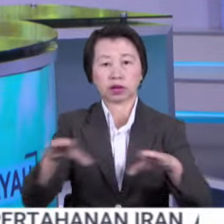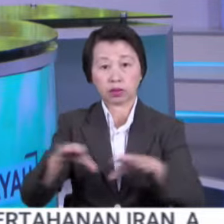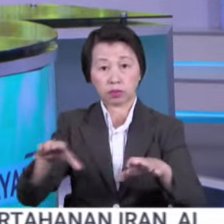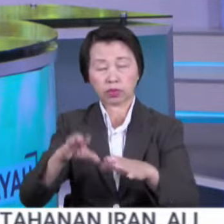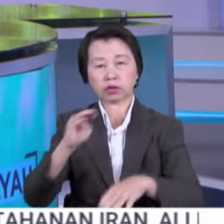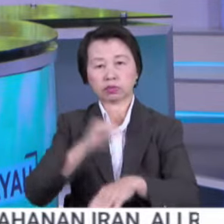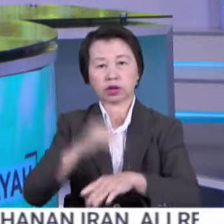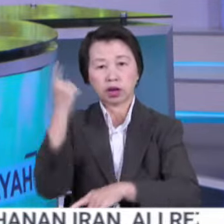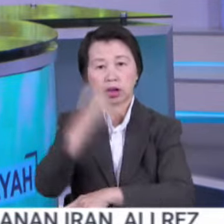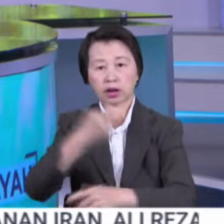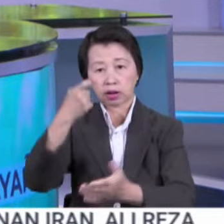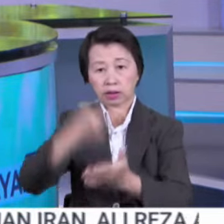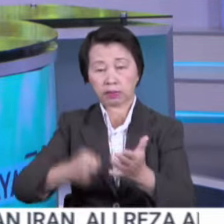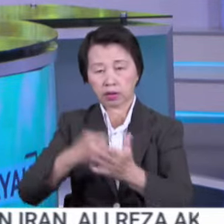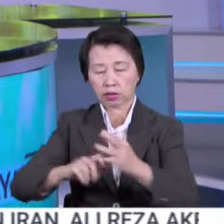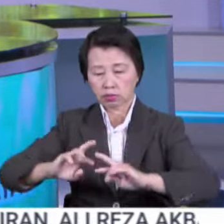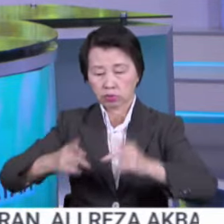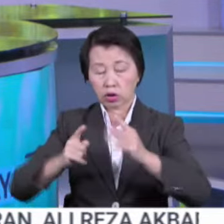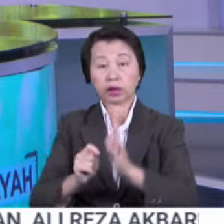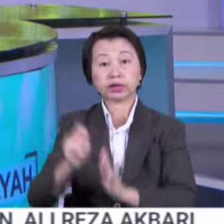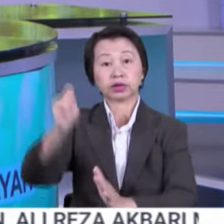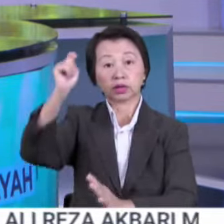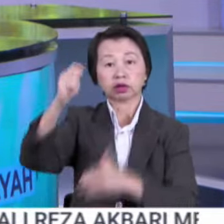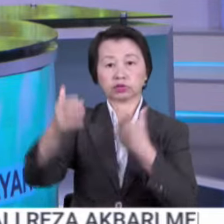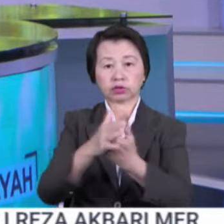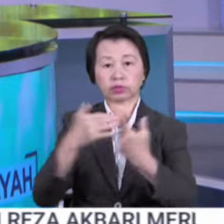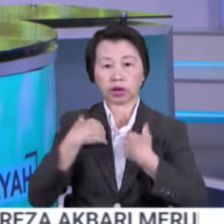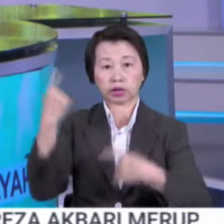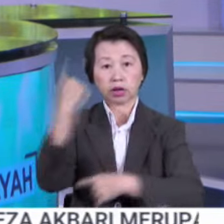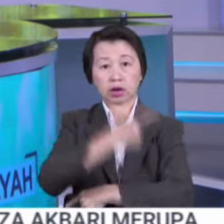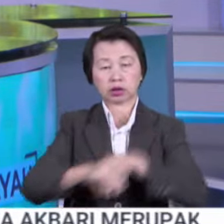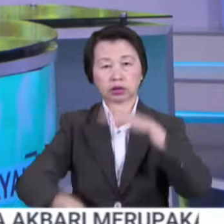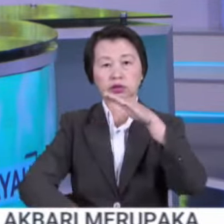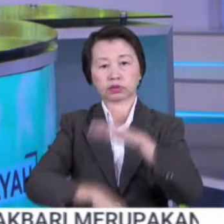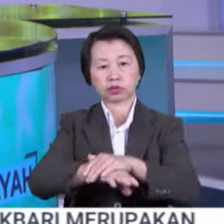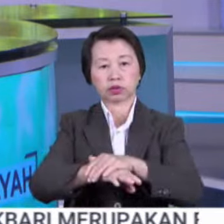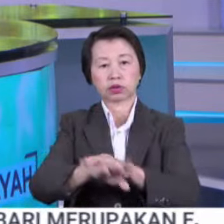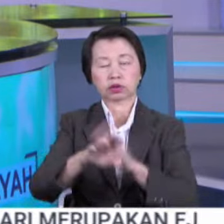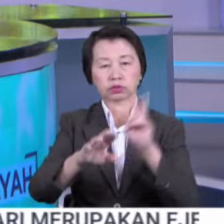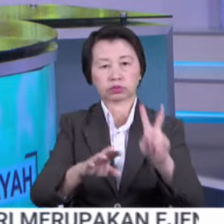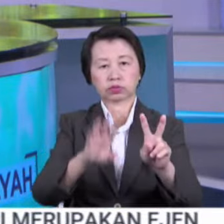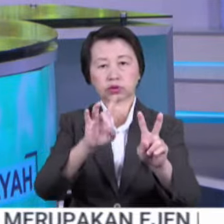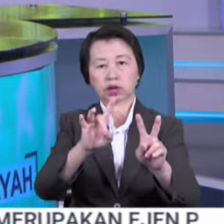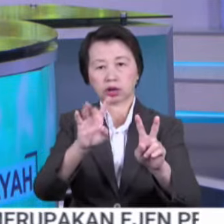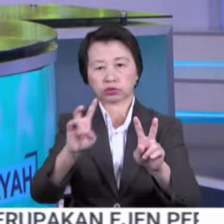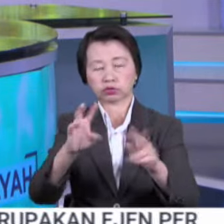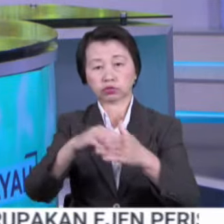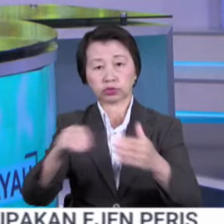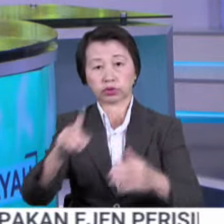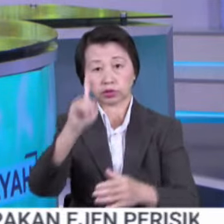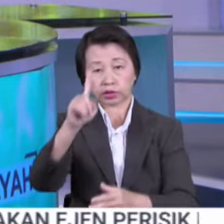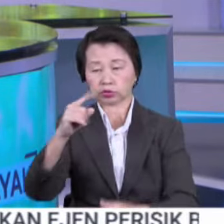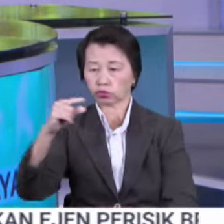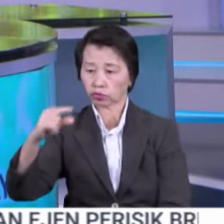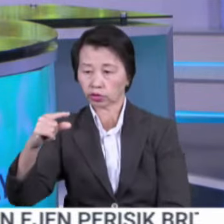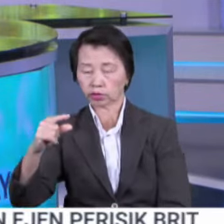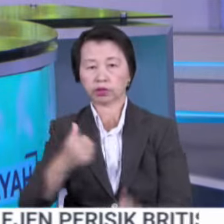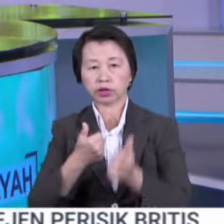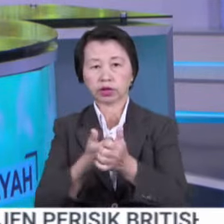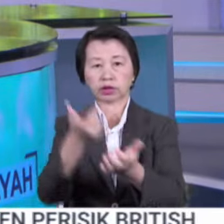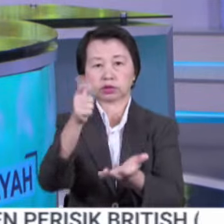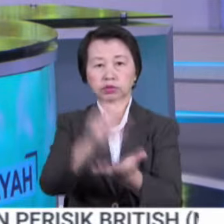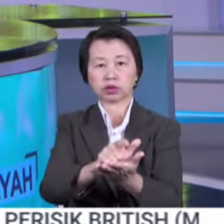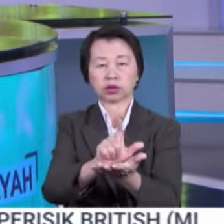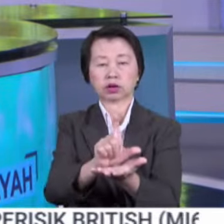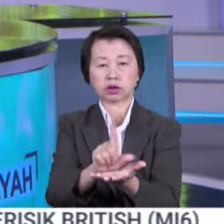ketika harga emas meningkat tinggi sehingga ada hari mencicah ke 287 Ringgit 1 gram ikuti laporan